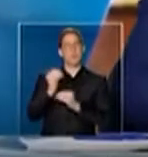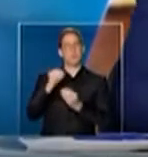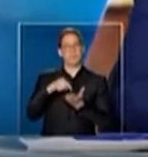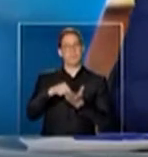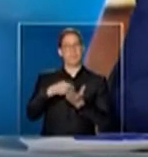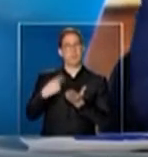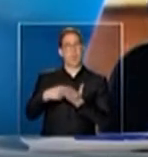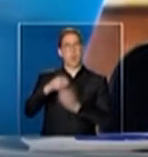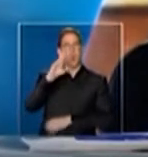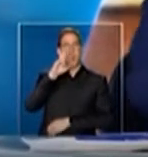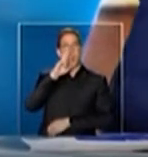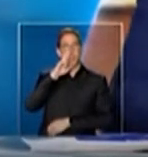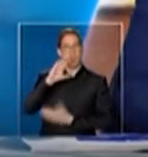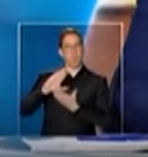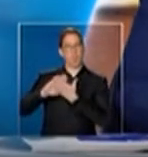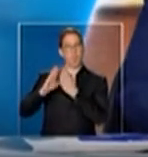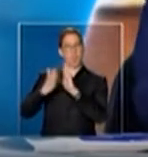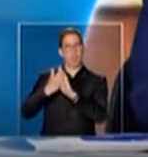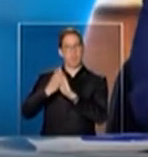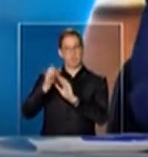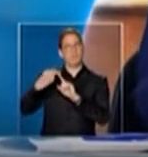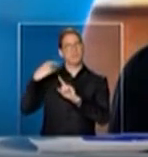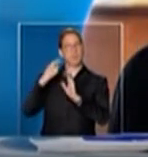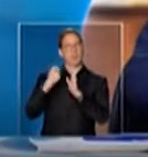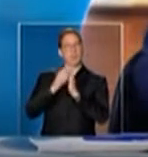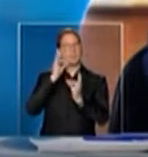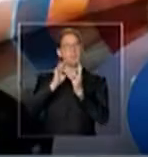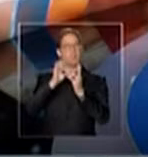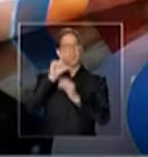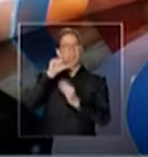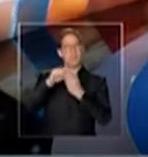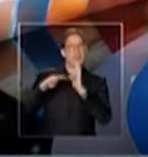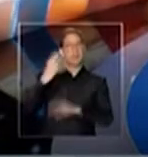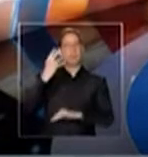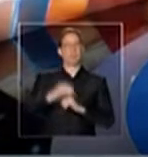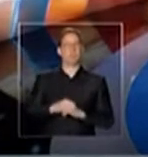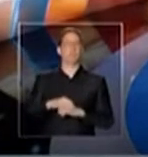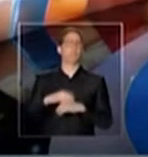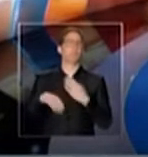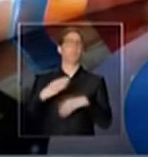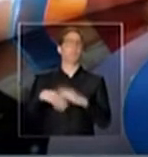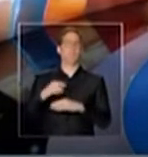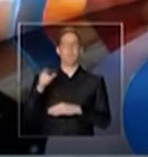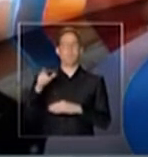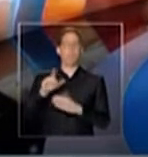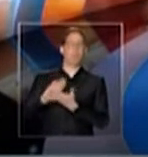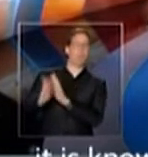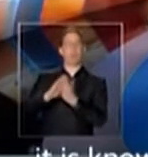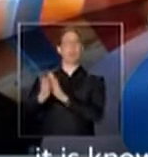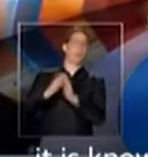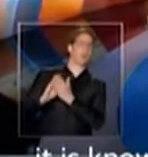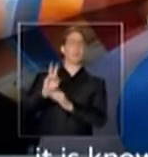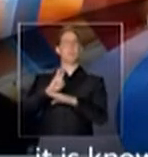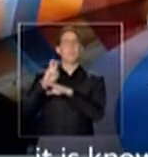ήξερε με έναν ολοκληρωμένο τρόπο όλες τις οπτικές γωνίες, όλες τις παραμέτρους του κάθε ζητήματος και όχι